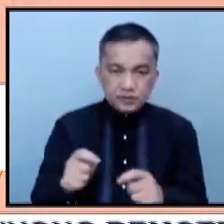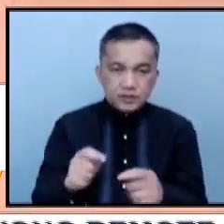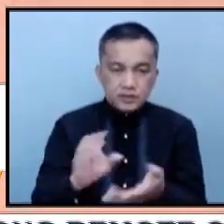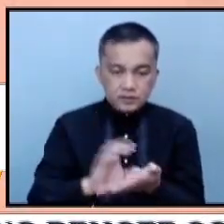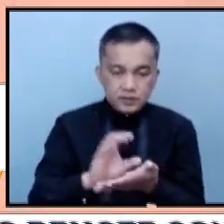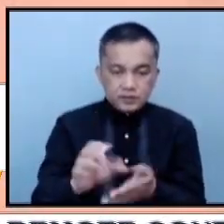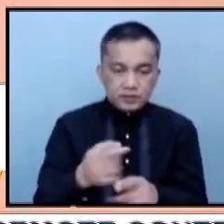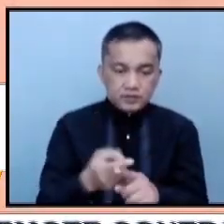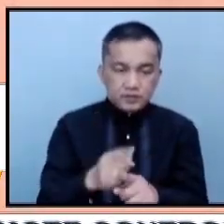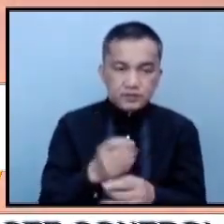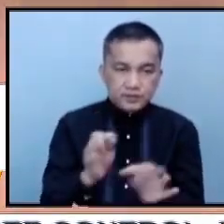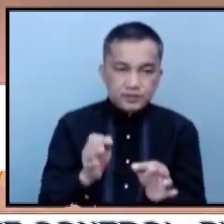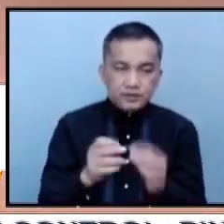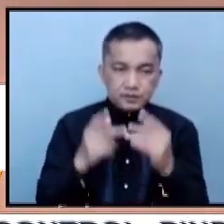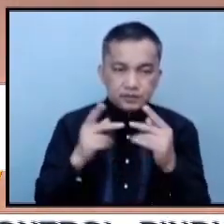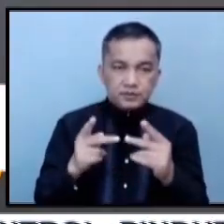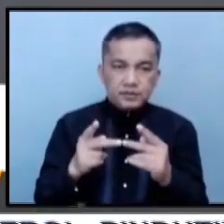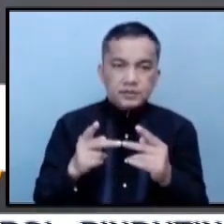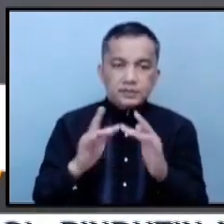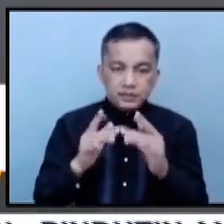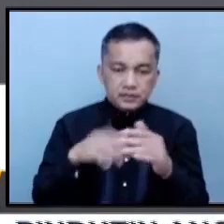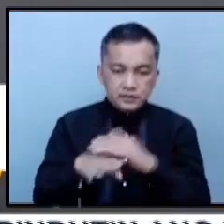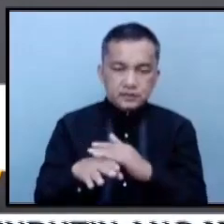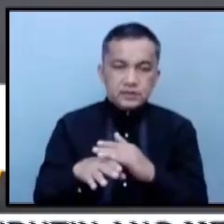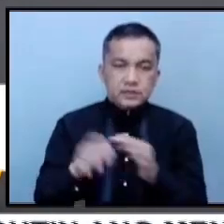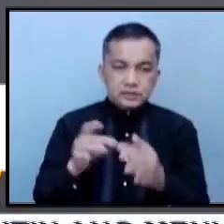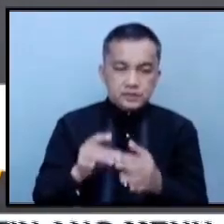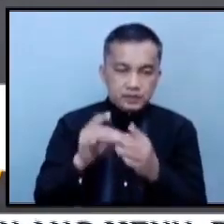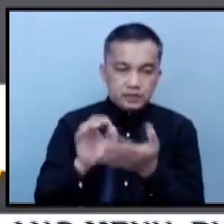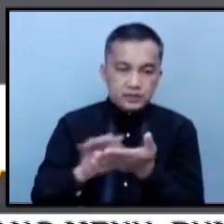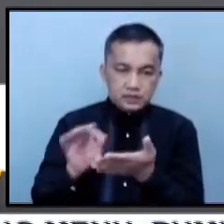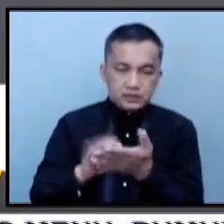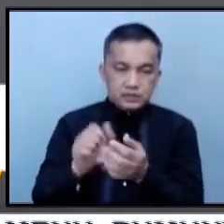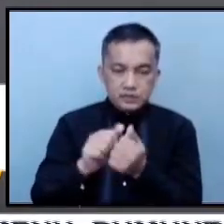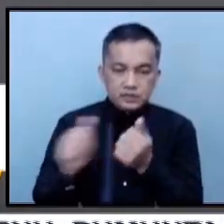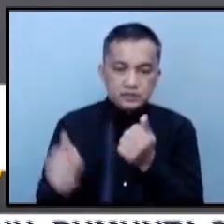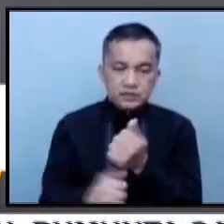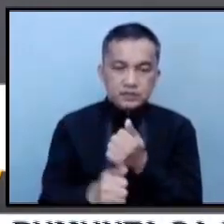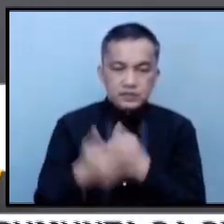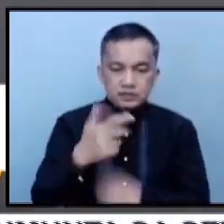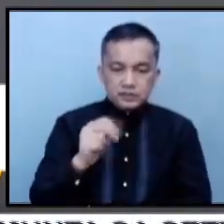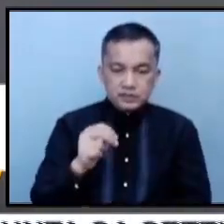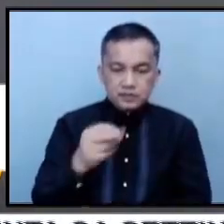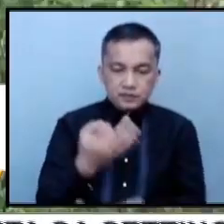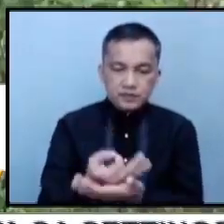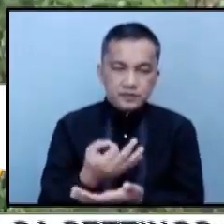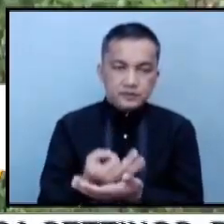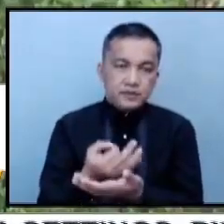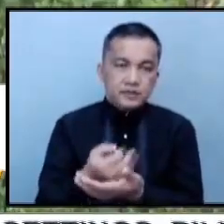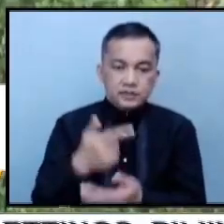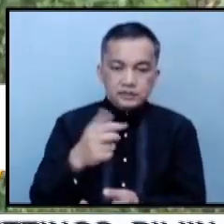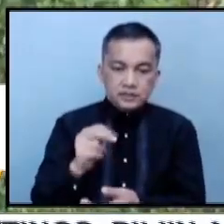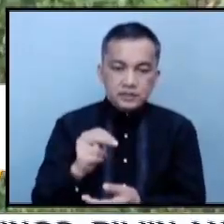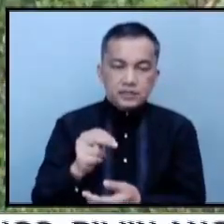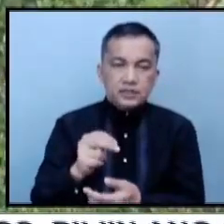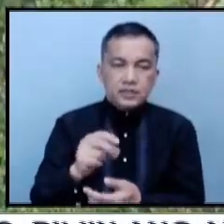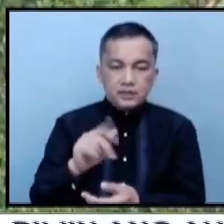Public Internet Access Fund Special Account sa ilalim ng General Fund ng General Appropriations Act ngayong taon.